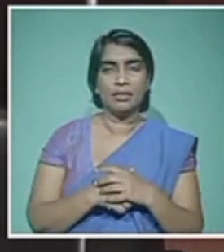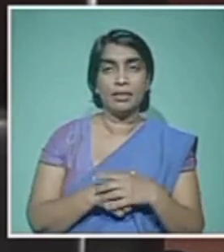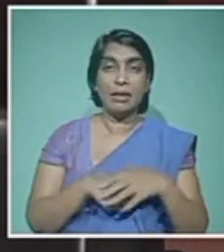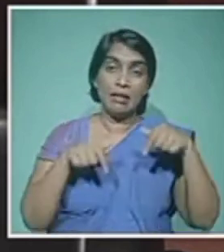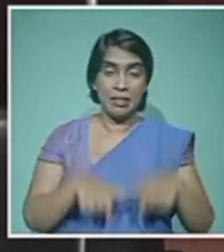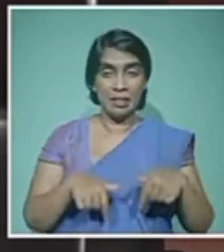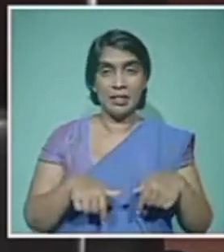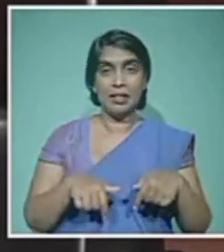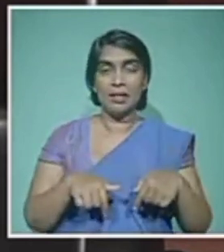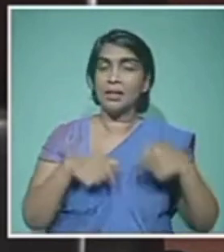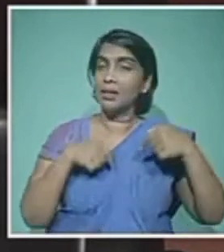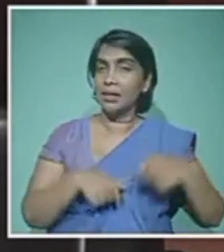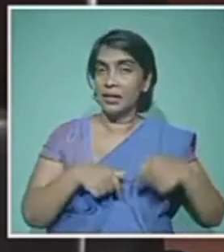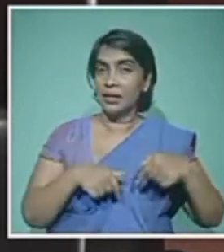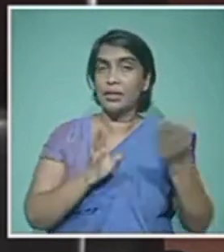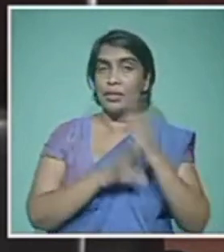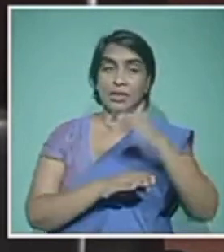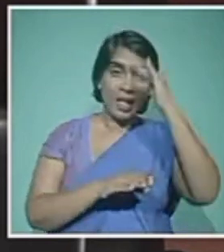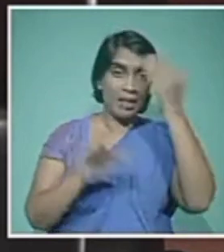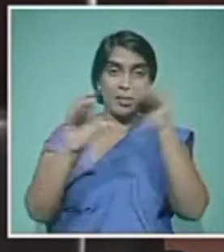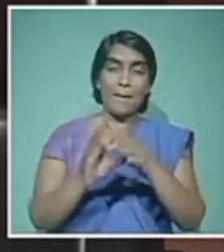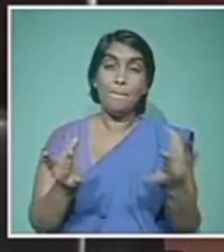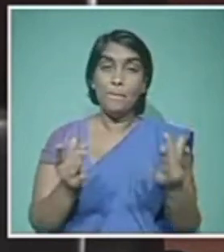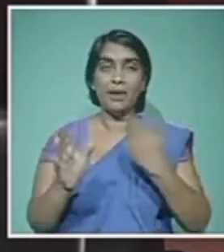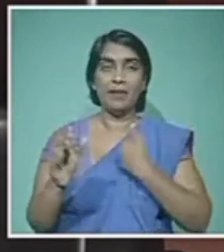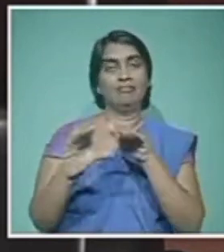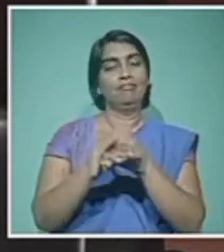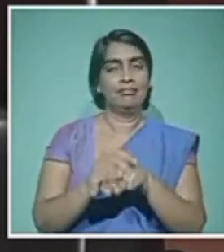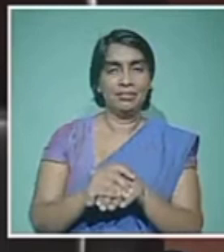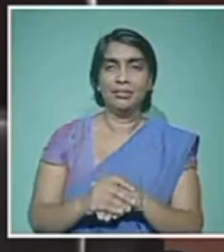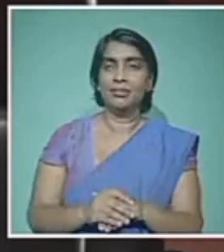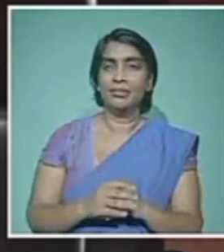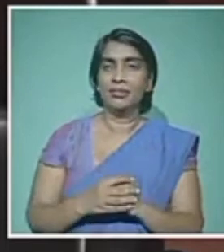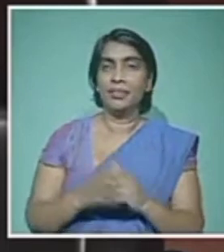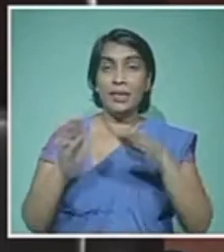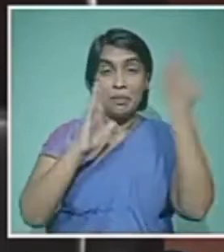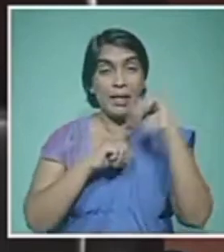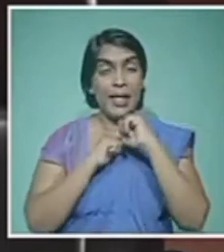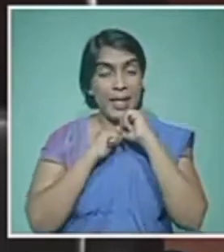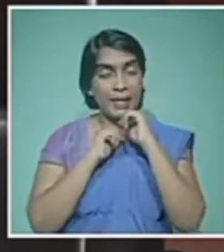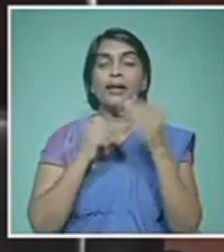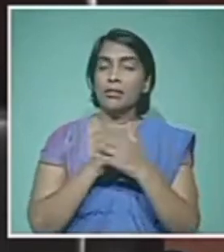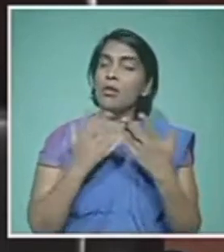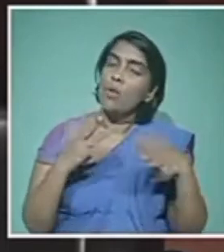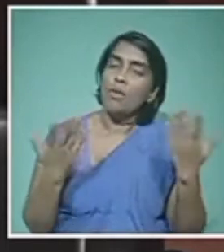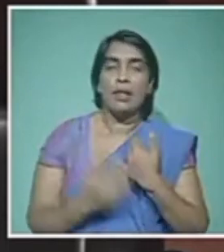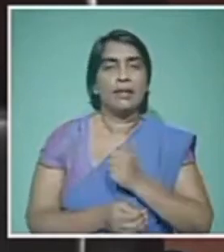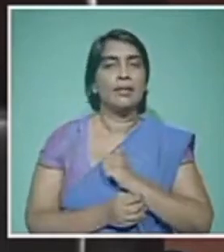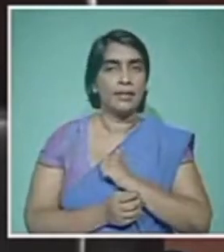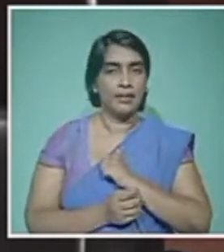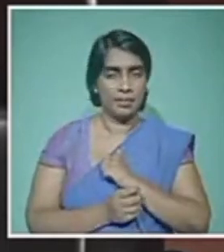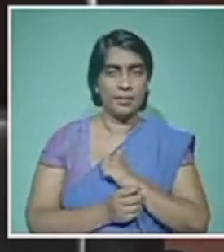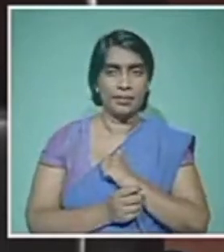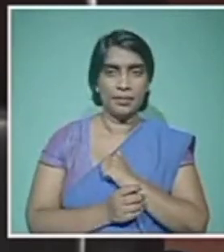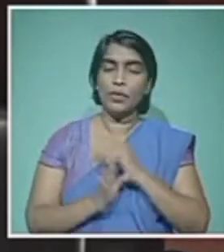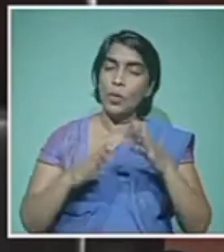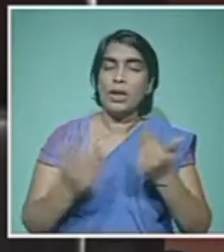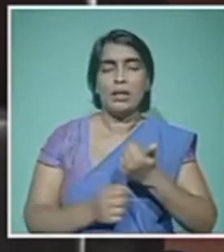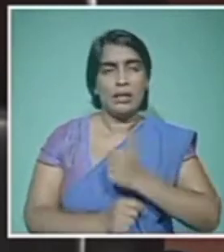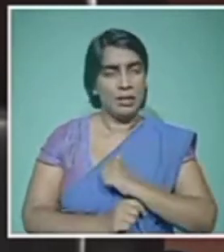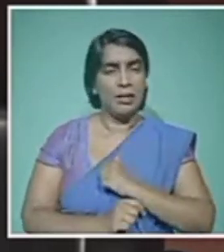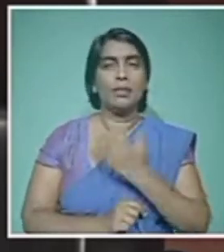දැම්මේ අපේ හිටපු නායකයන් බින්සෙන් දෙන්න පොඩ්ඩක් ඉලීලාවිලා ඉන්නවා. හරි හැංගිලා ඉන්න කාලේ ඕනේ එකට කැමති වුණා. ඕනේ එකට කැමති